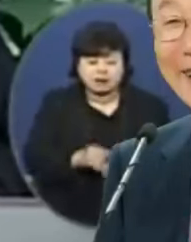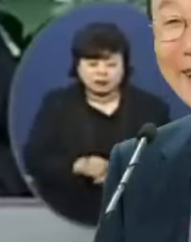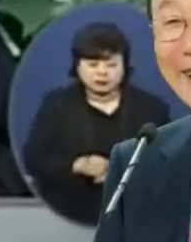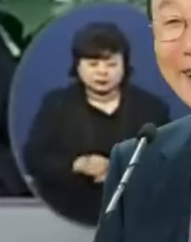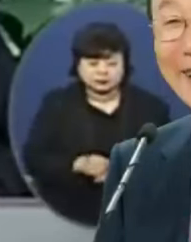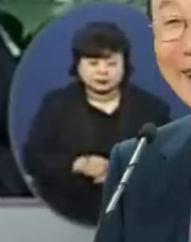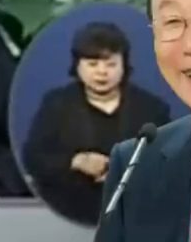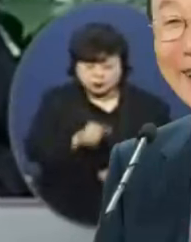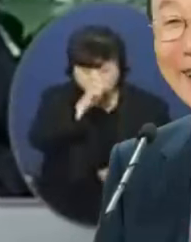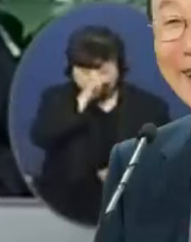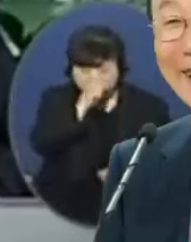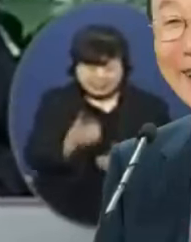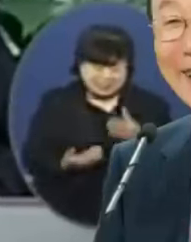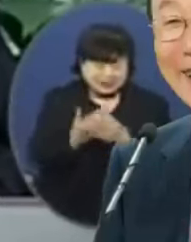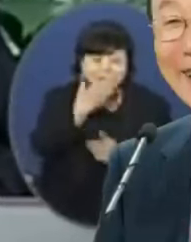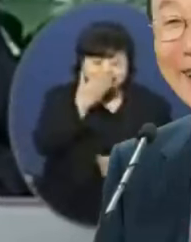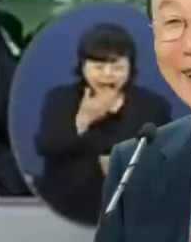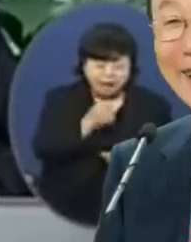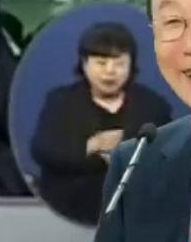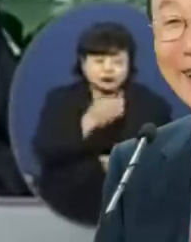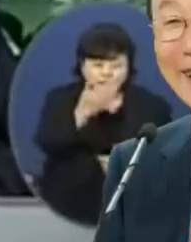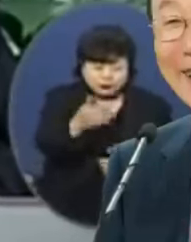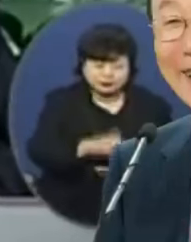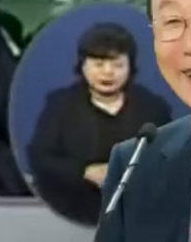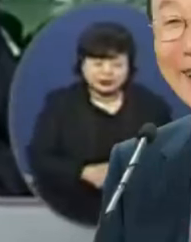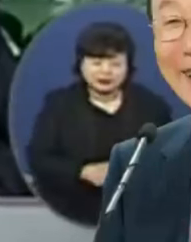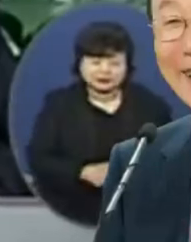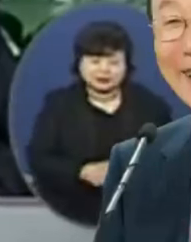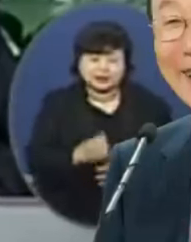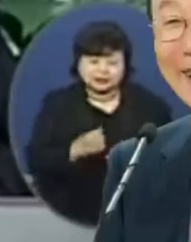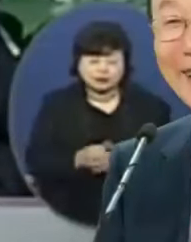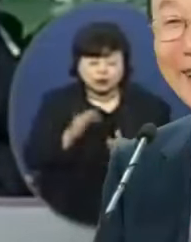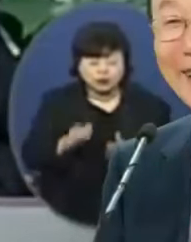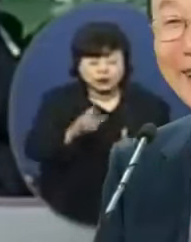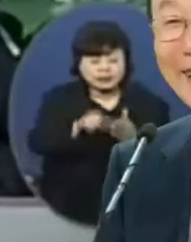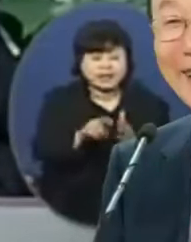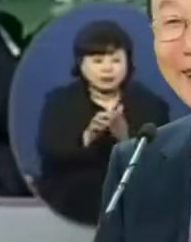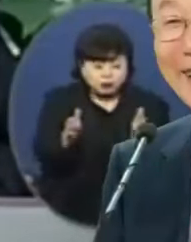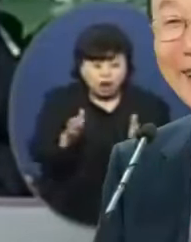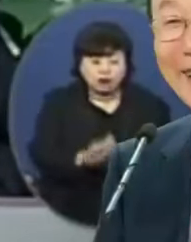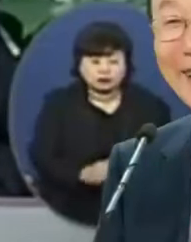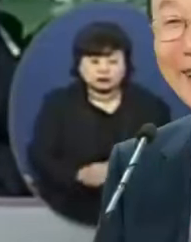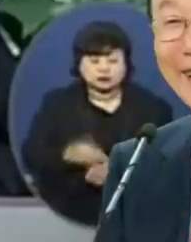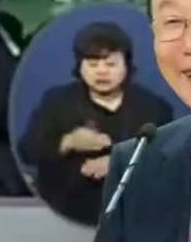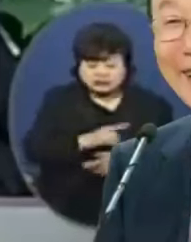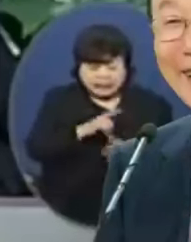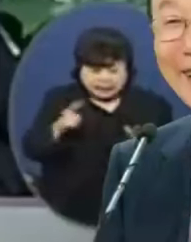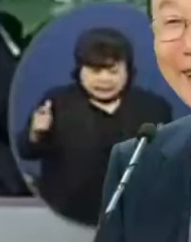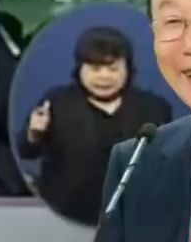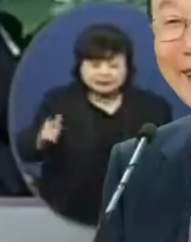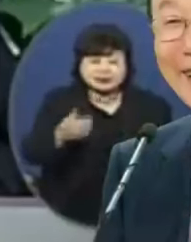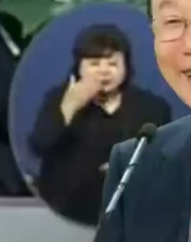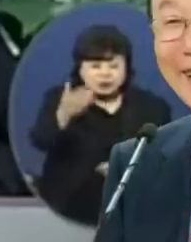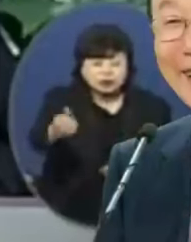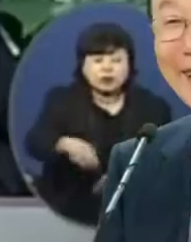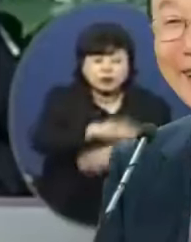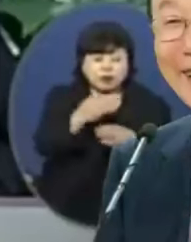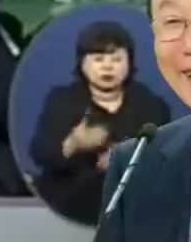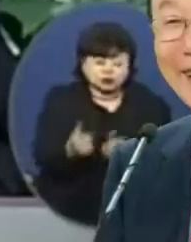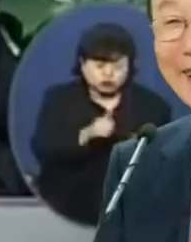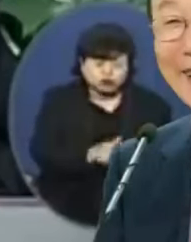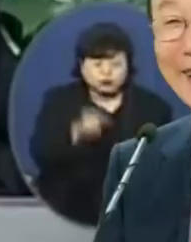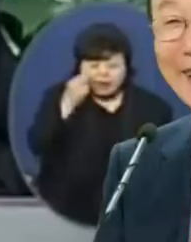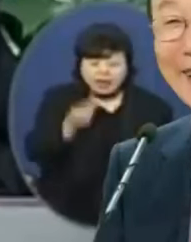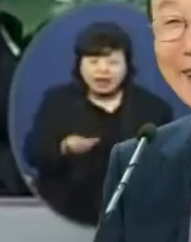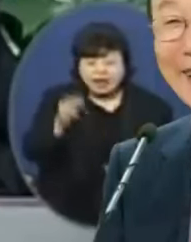여러분에게 좋은 일이 일어나게 할 수가 있는 것입니다. 이러므로 오늘 이 시간부터라도 늦지 않습니다만 여러분의 모든 죽음의